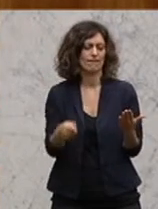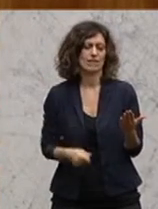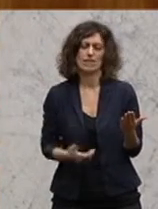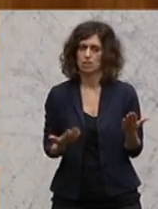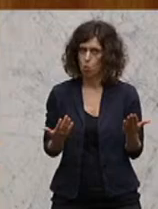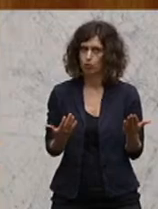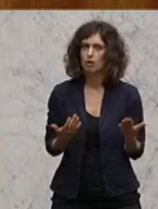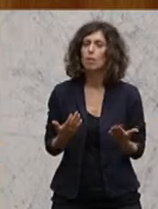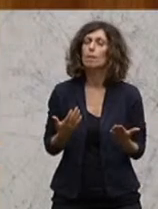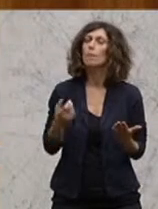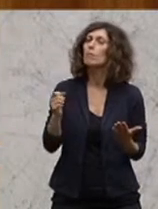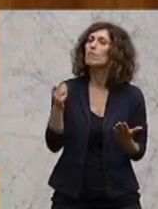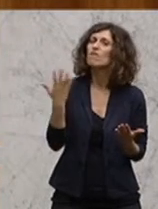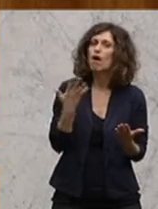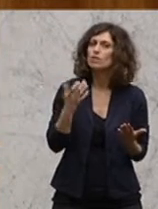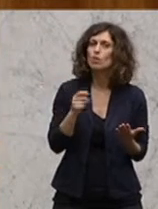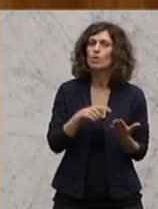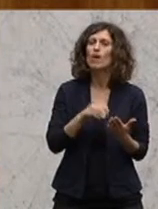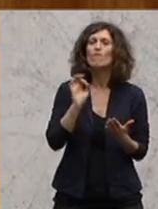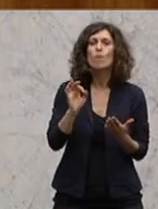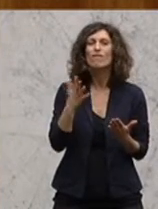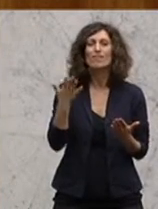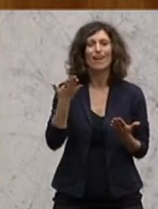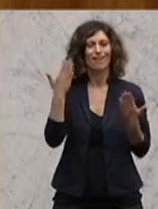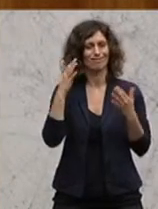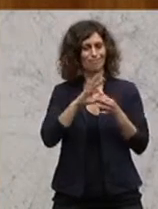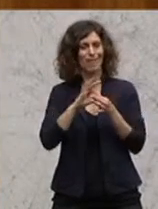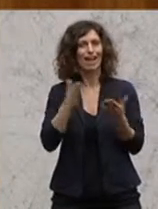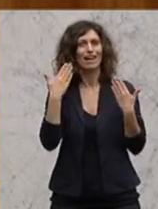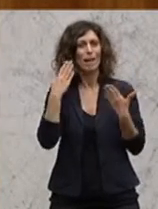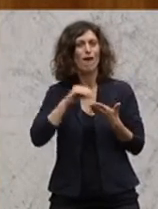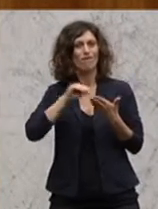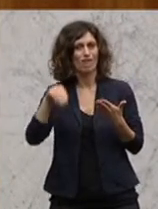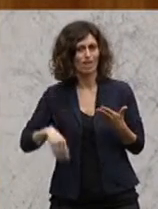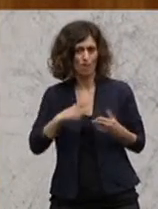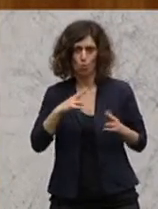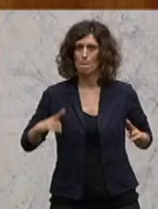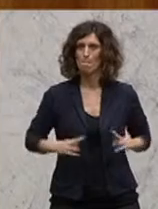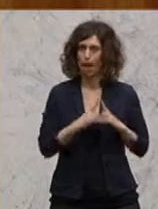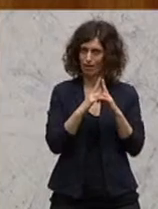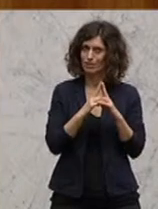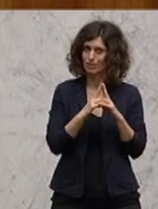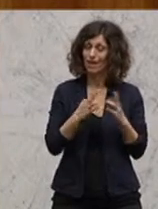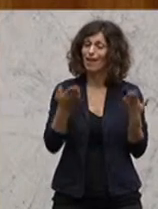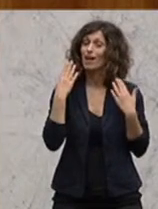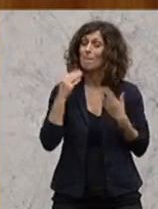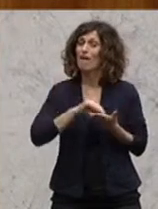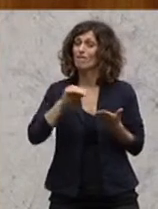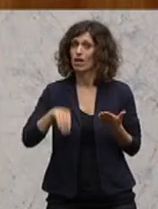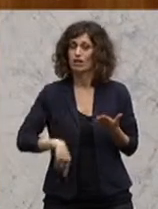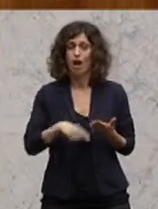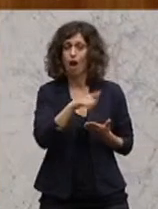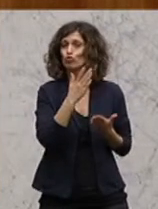Zukunftsinvestitionen, insbesondere vor dem Lichte des Klimavertrags von Paris. Der Klimavertrag gibt uns ja eine ganz